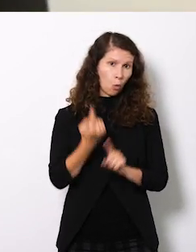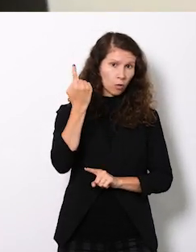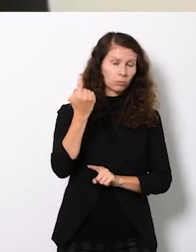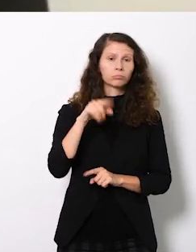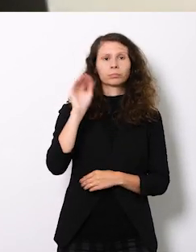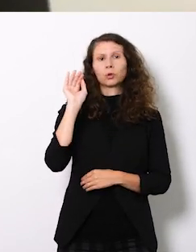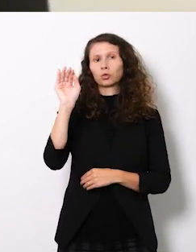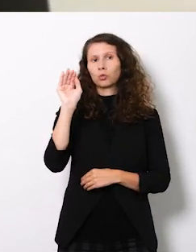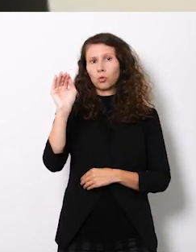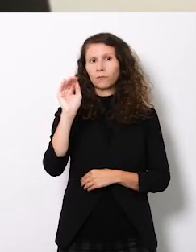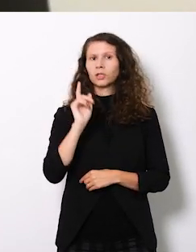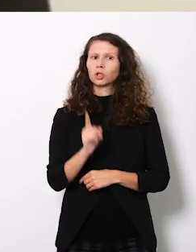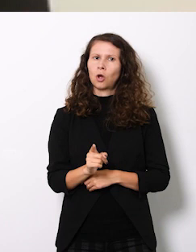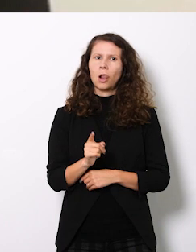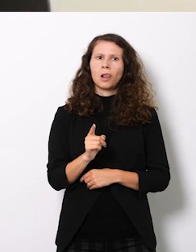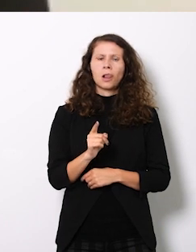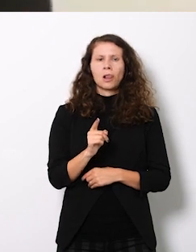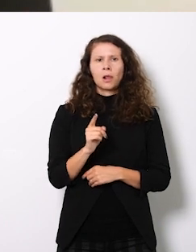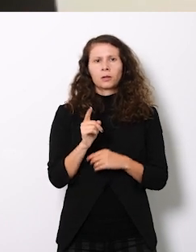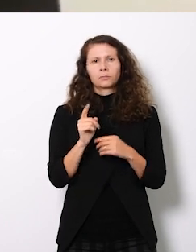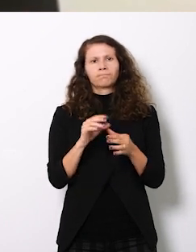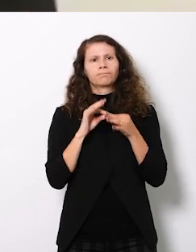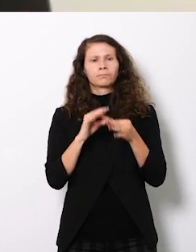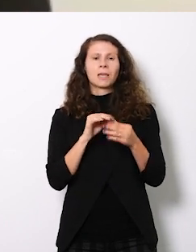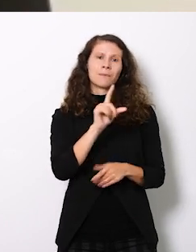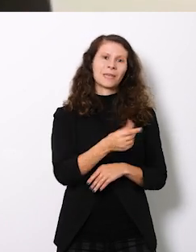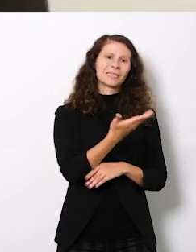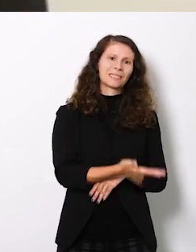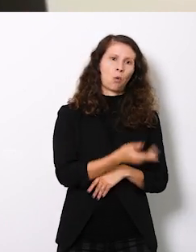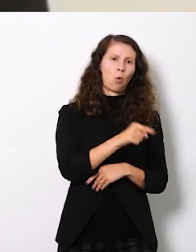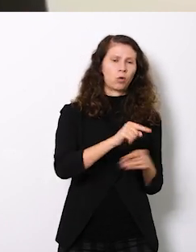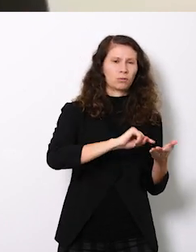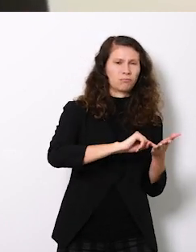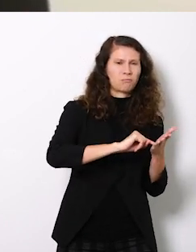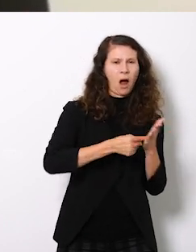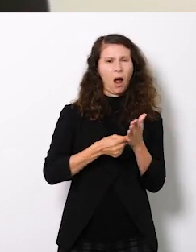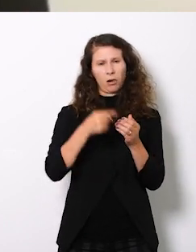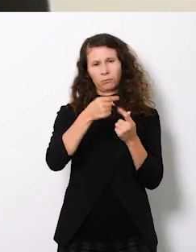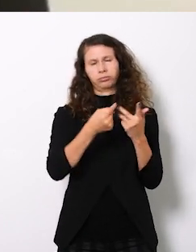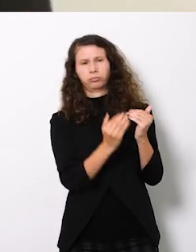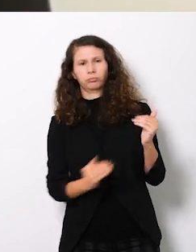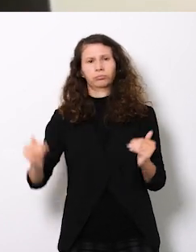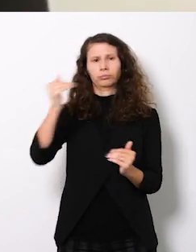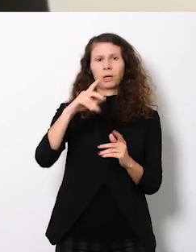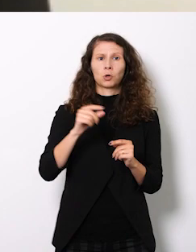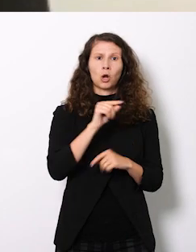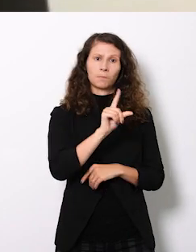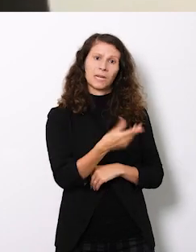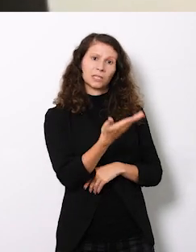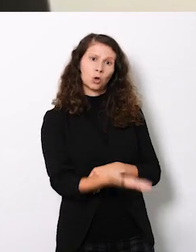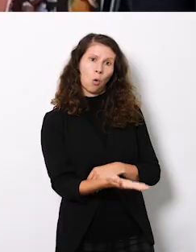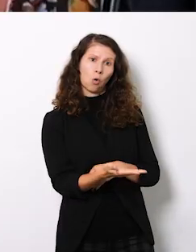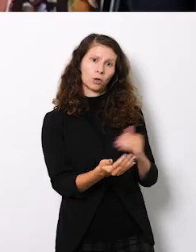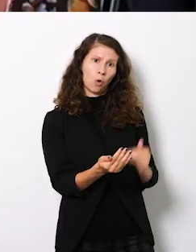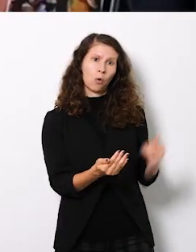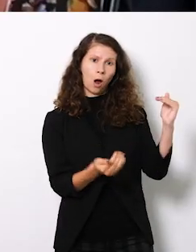zukünftig an einem Vielfachen des Mindestlohns orientieren, sodass mit steigendem Mindestlohn automatisch auch die